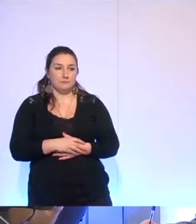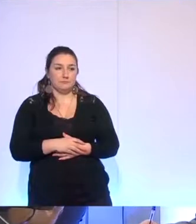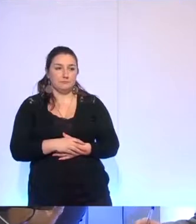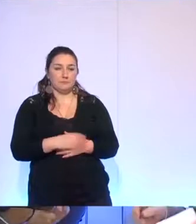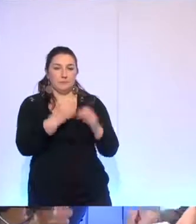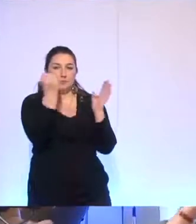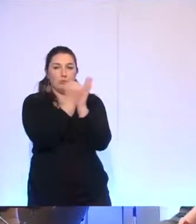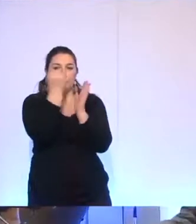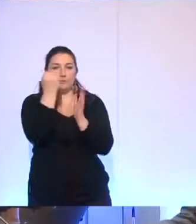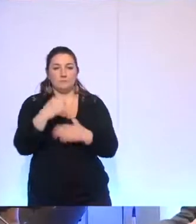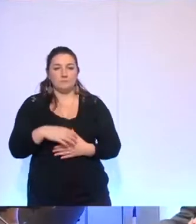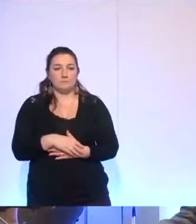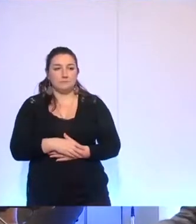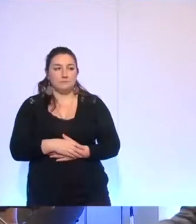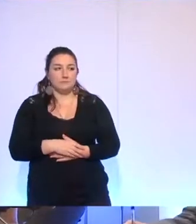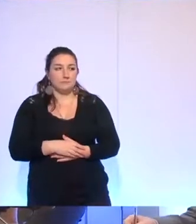Pour.